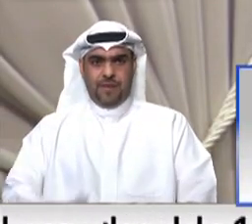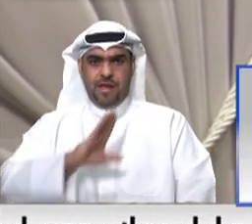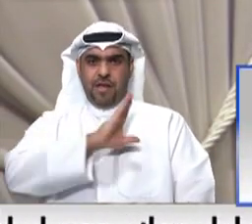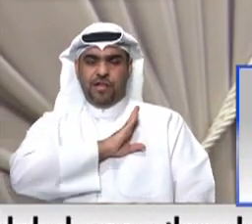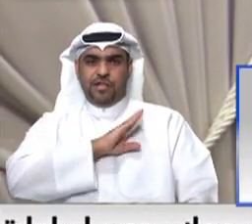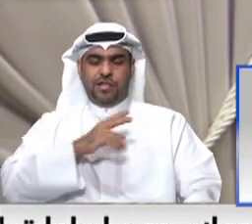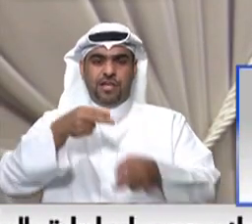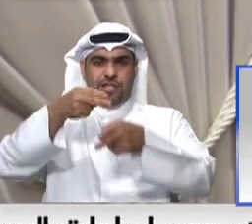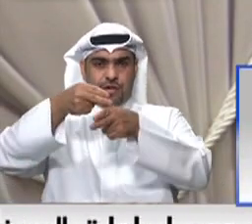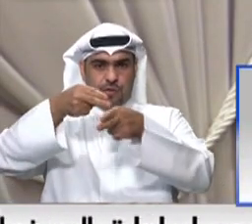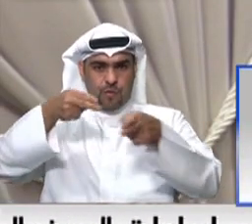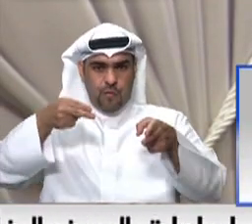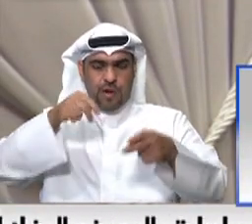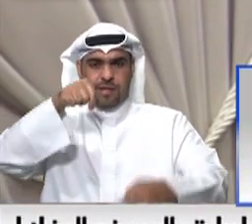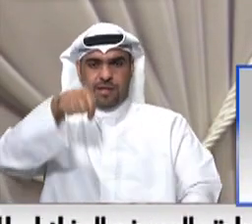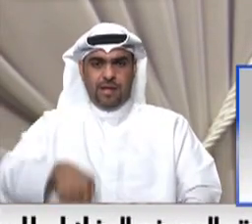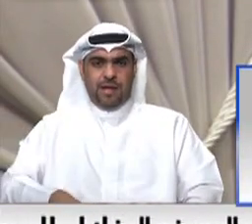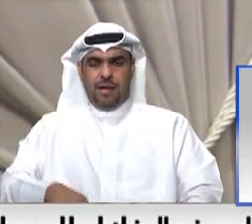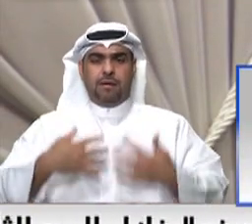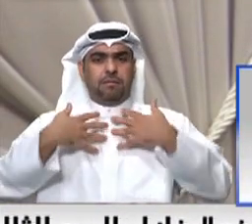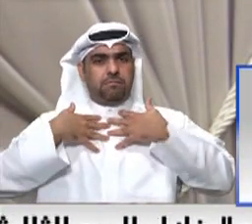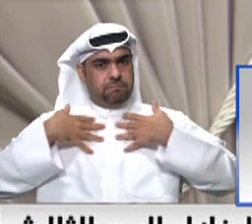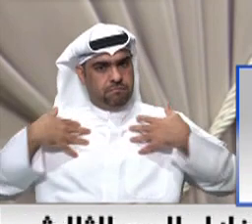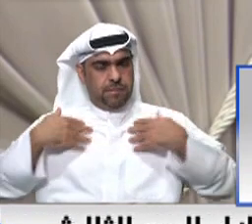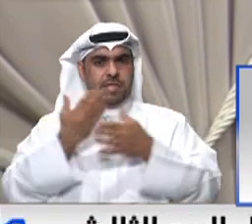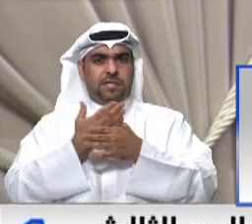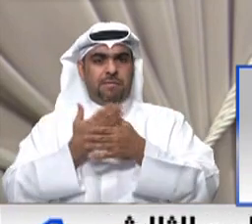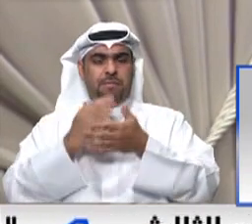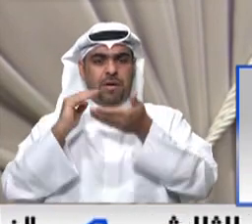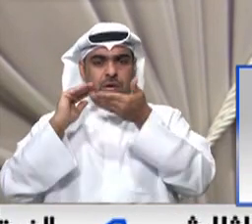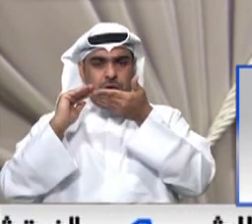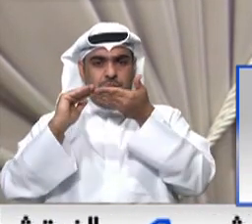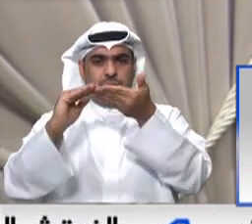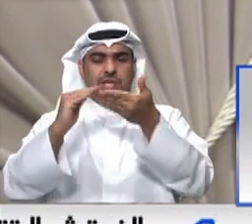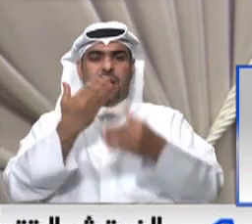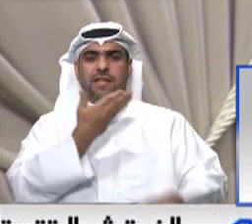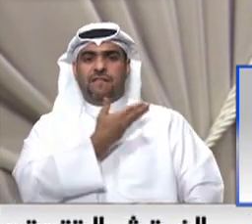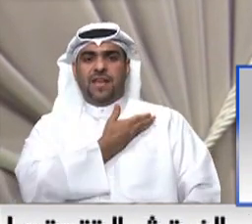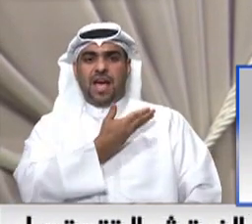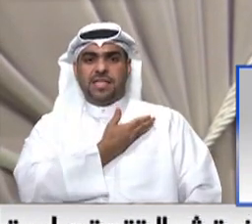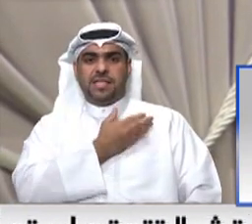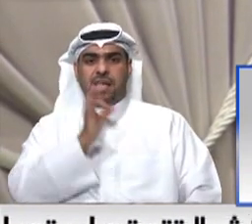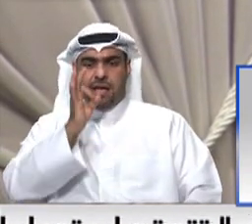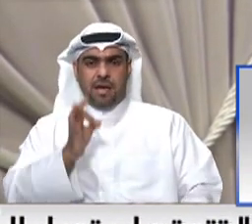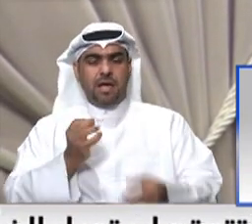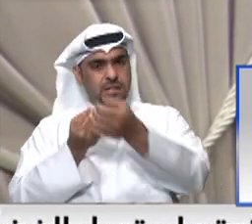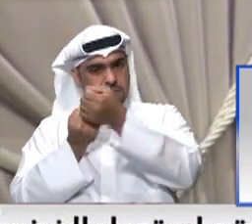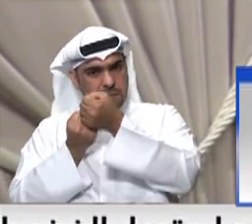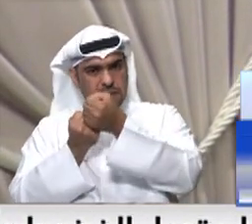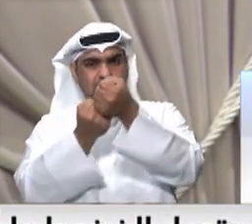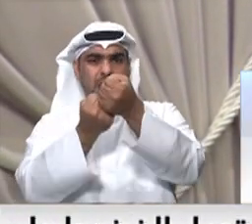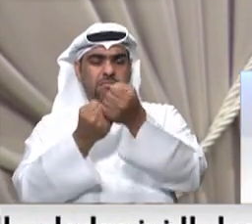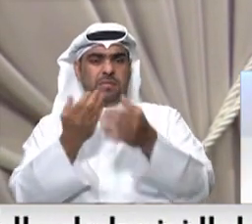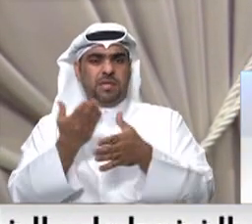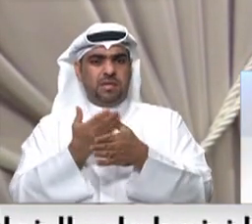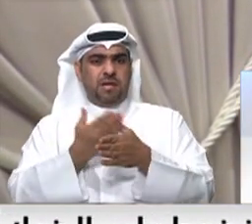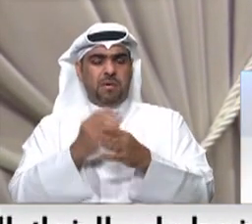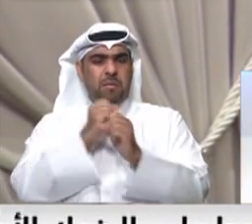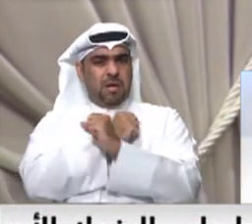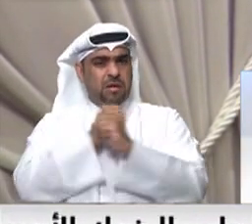يعني يشرفنا أن احنا نساعد إخواننا في غزة ونصرتهم بهذا المصاب الجلل، فاحنا